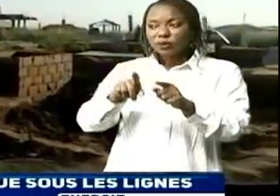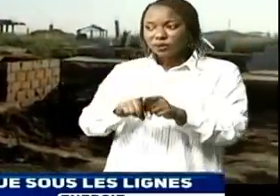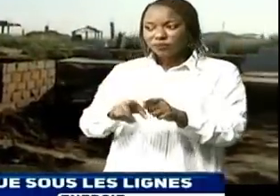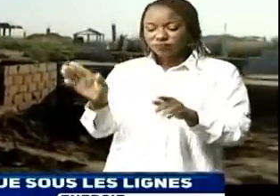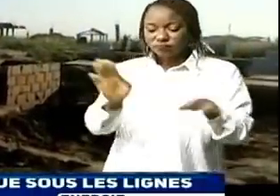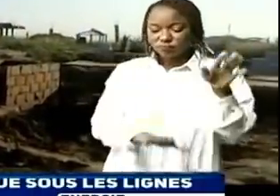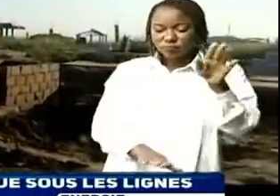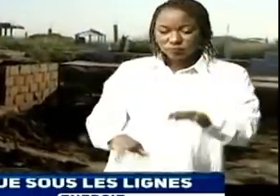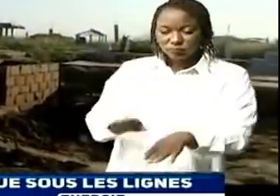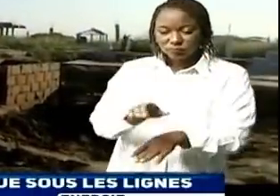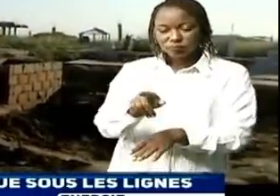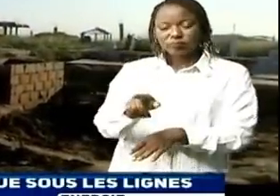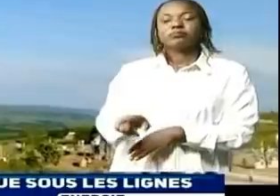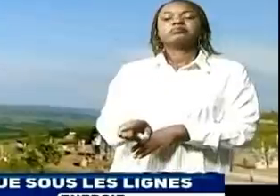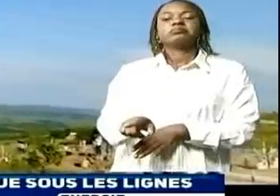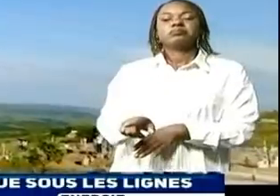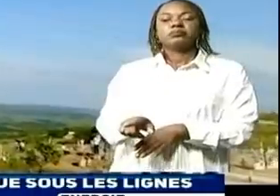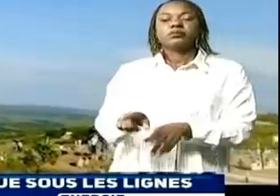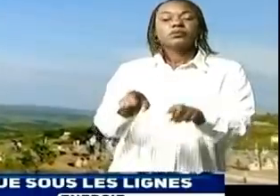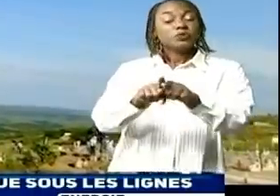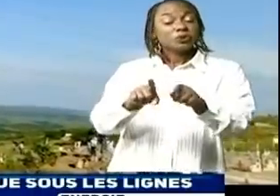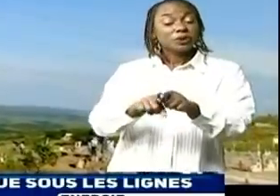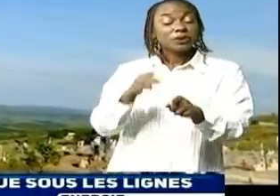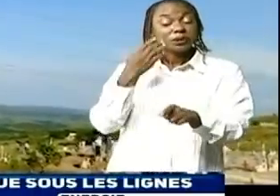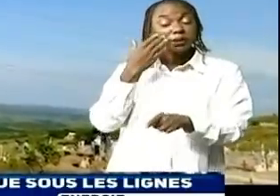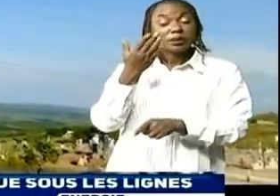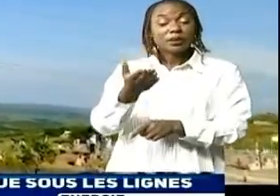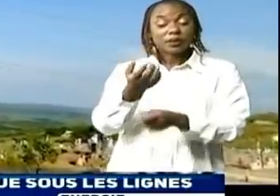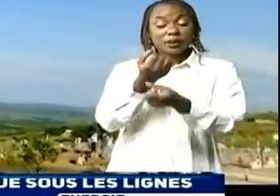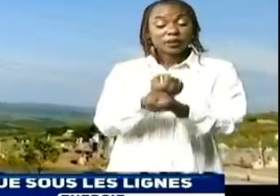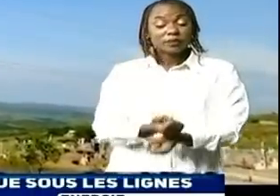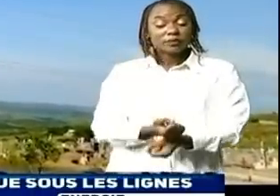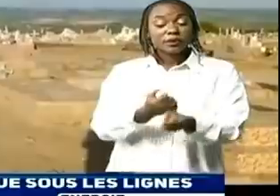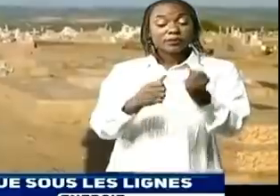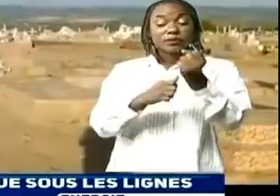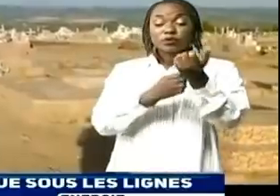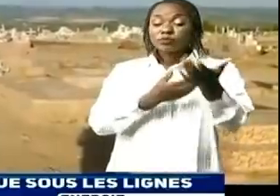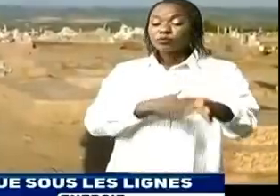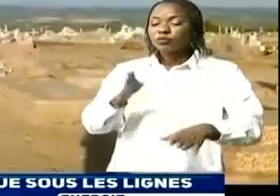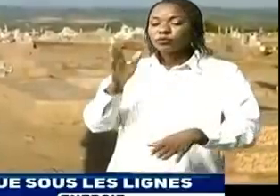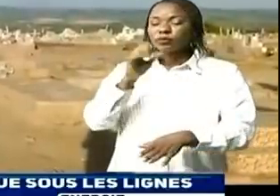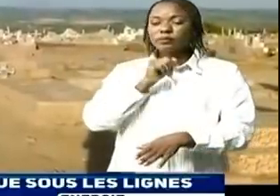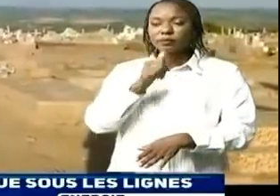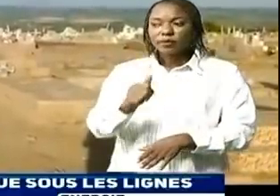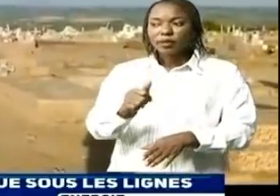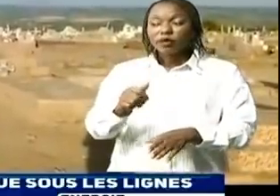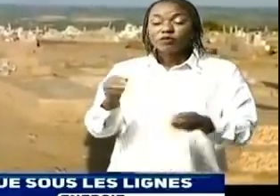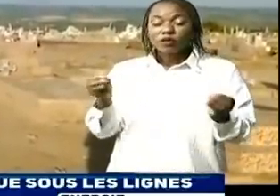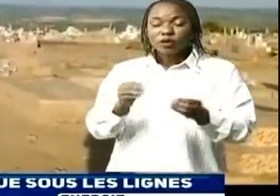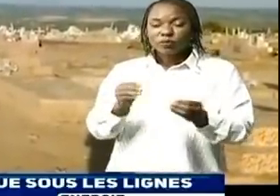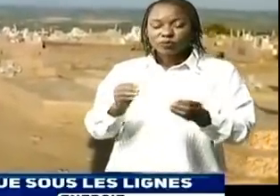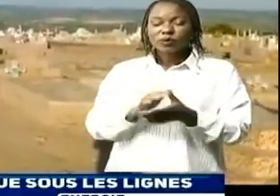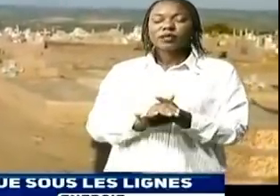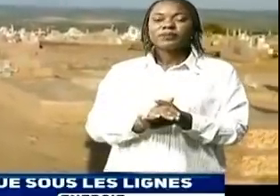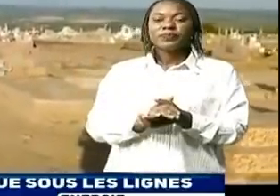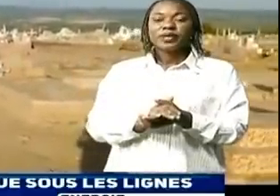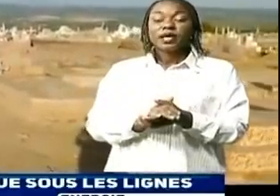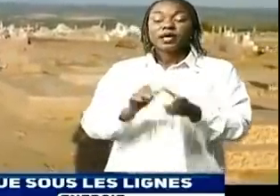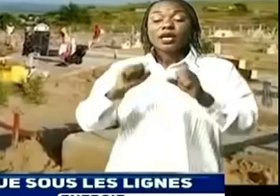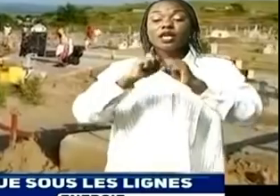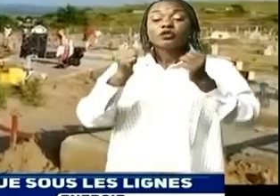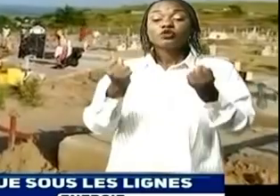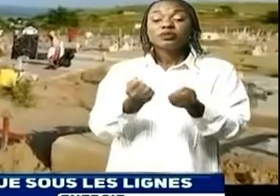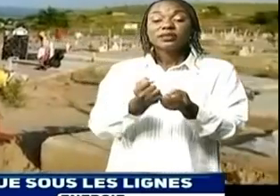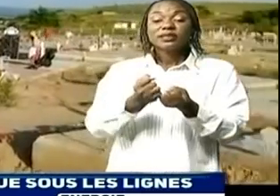2 en est une parfaite illustration. Pour le respect des morts, la SNEL SA est obligée de dévier son